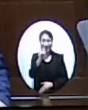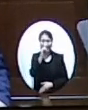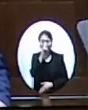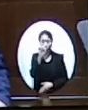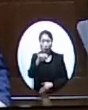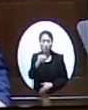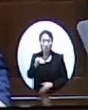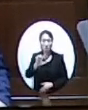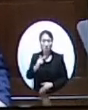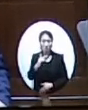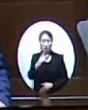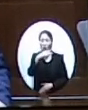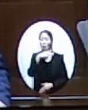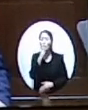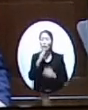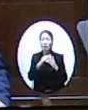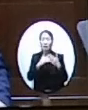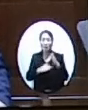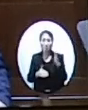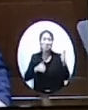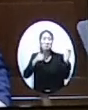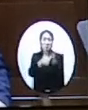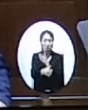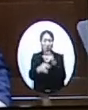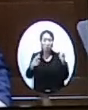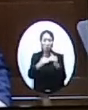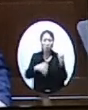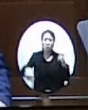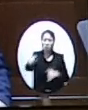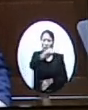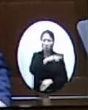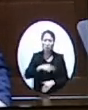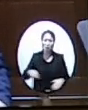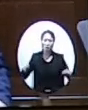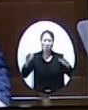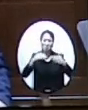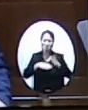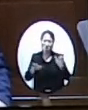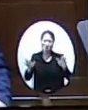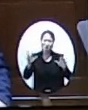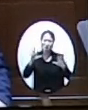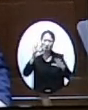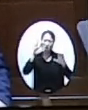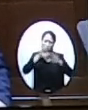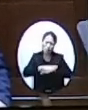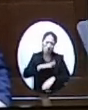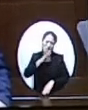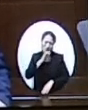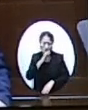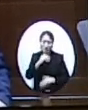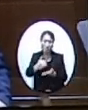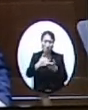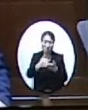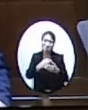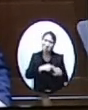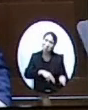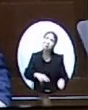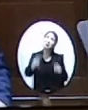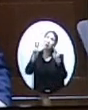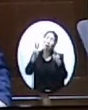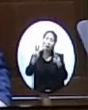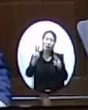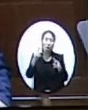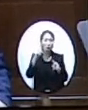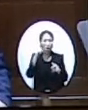월전 경로당을 방문했습니다. 주민들이 경로당이 어둡다고 불편을 호소하여 천장을 본 순간